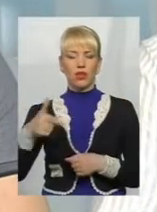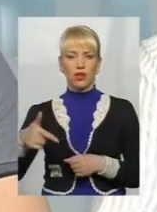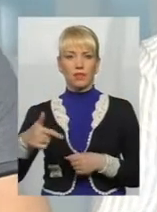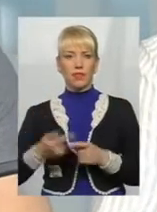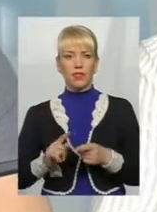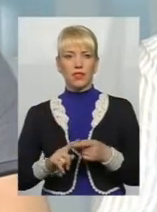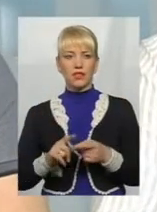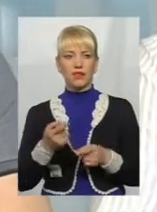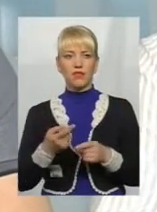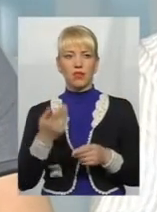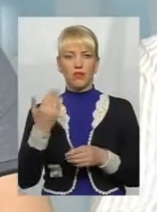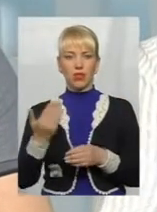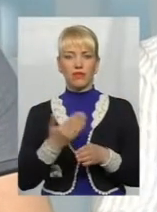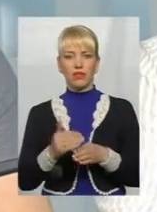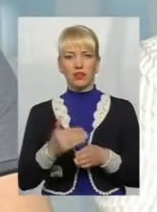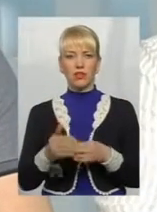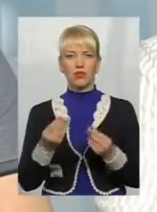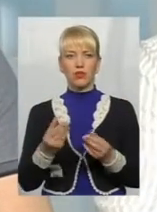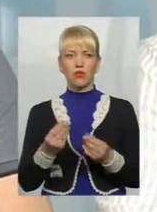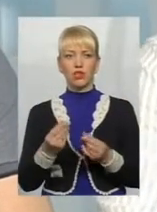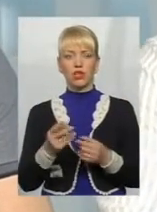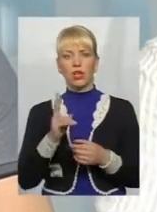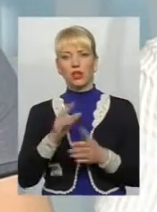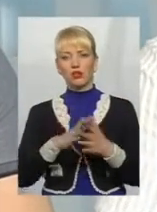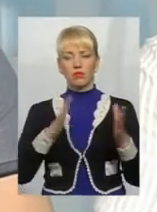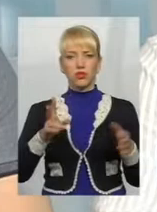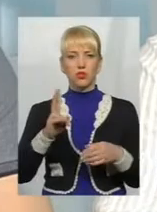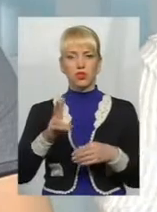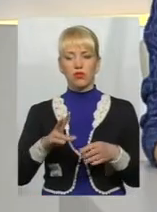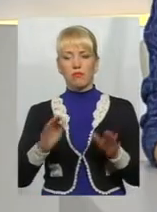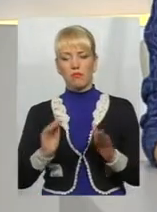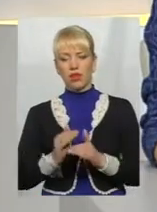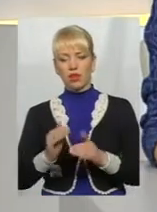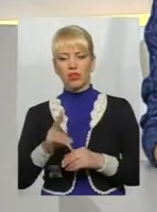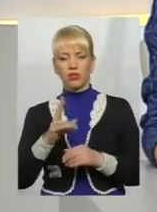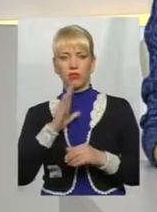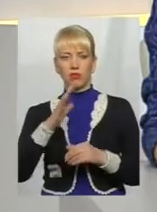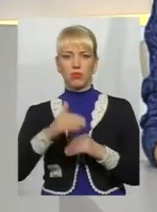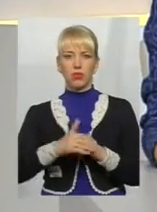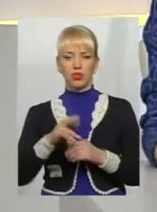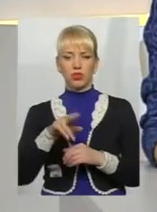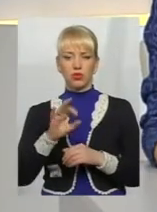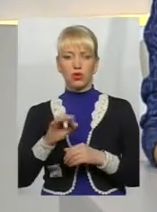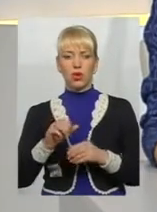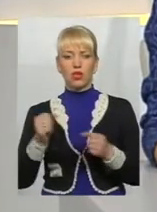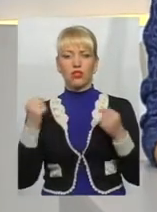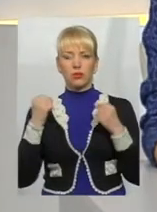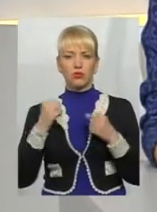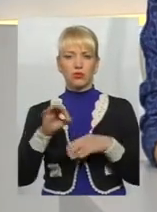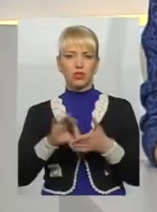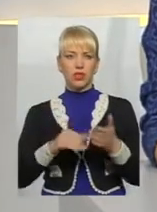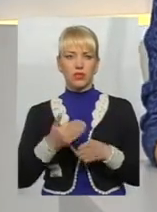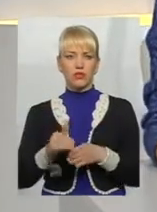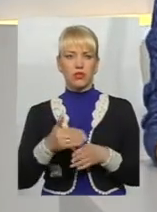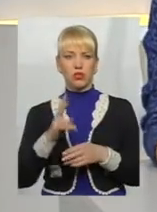вони виділяють кошти, ну, хто більше, хто менше, хто був ближче до спорту, виділяє зразу, прийшовши на голову. Тобто, хто